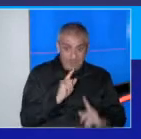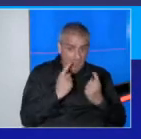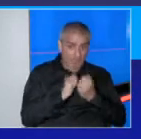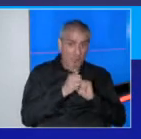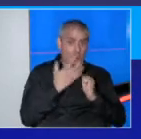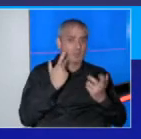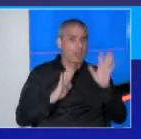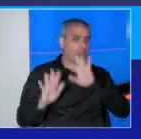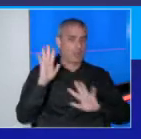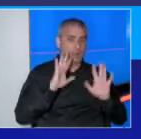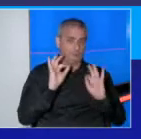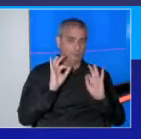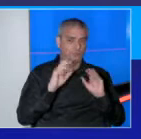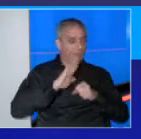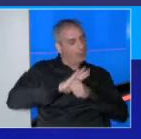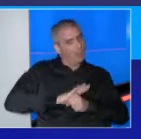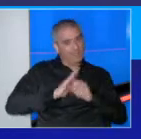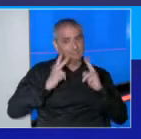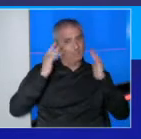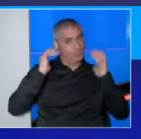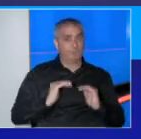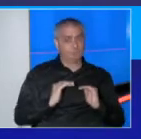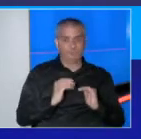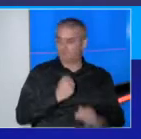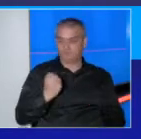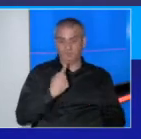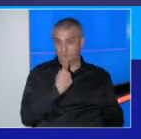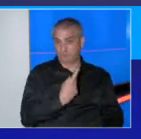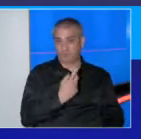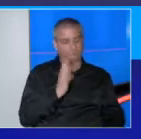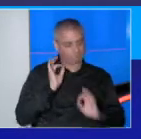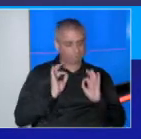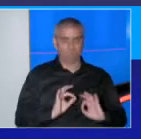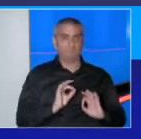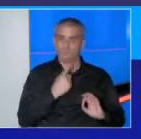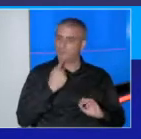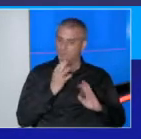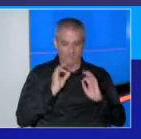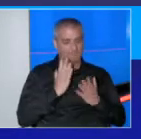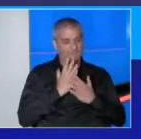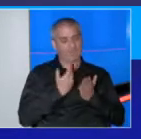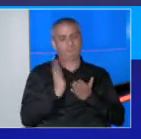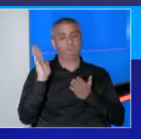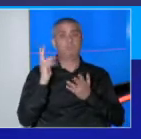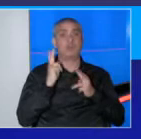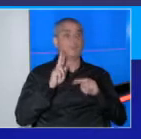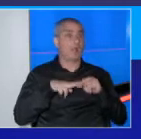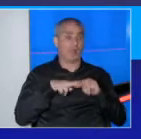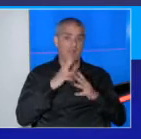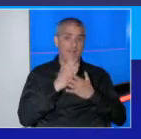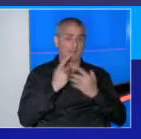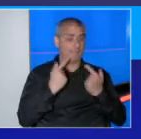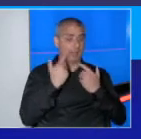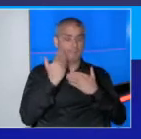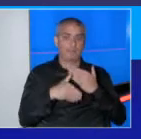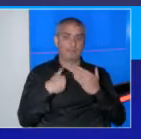שזה היה איזשהו מסך עשן כדי ככה להוריד את הלחץ הציבורי. בימין הטוענים בפה מלא, אומרים, באמת הורדנו את זה מהפרק, אבל אחרי שהמלחמה